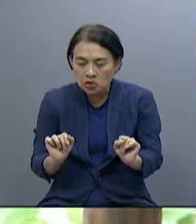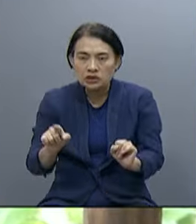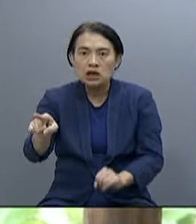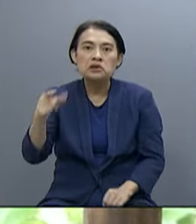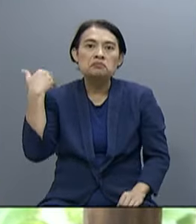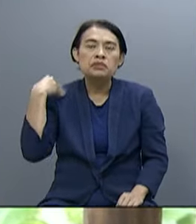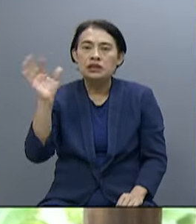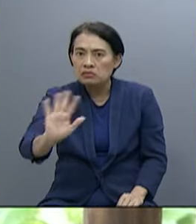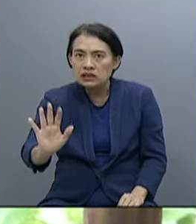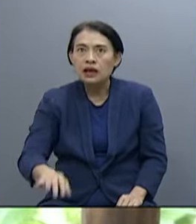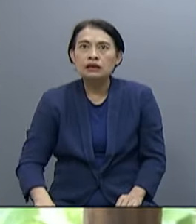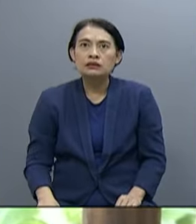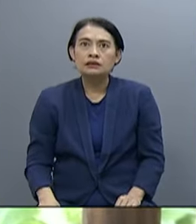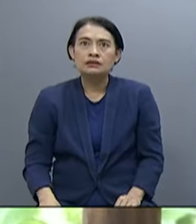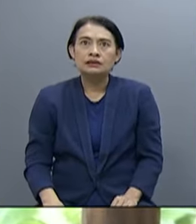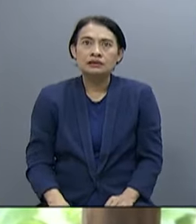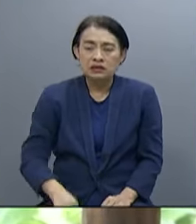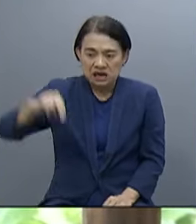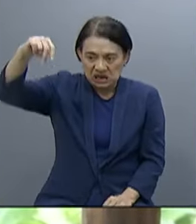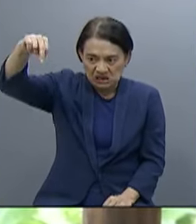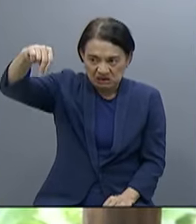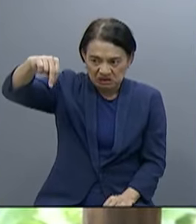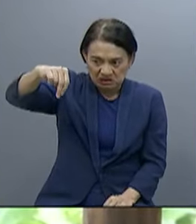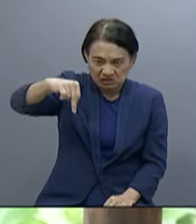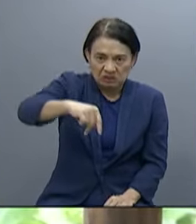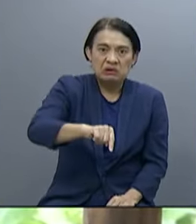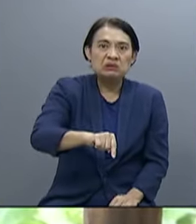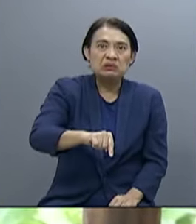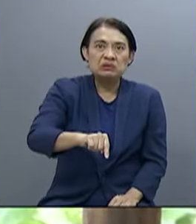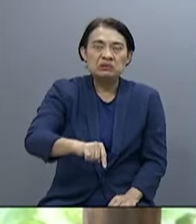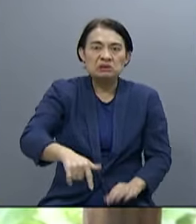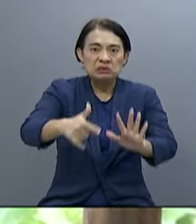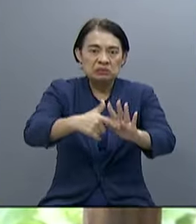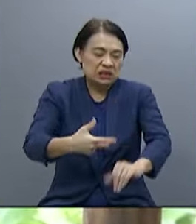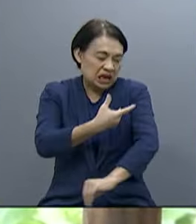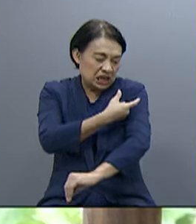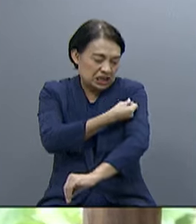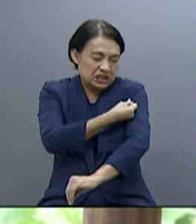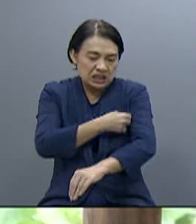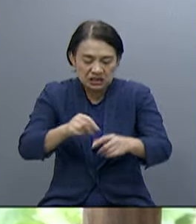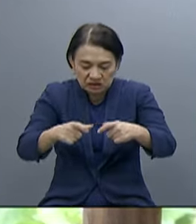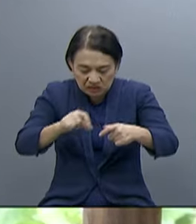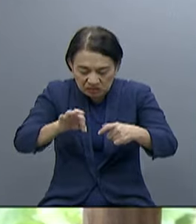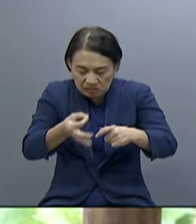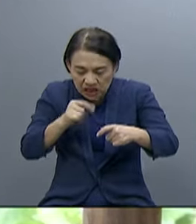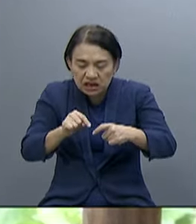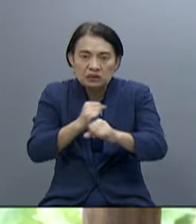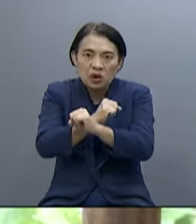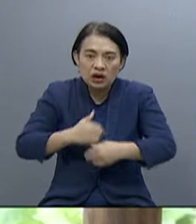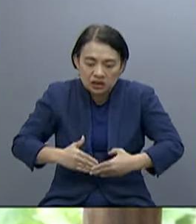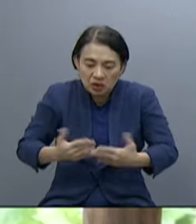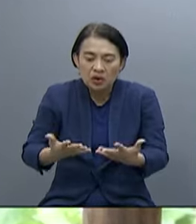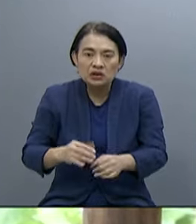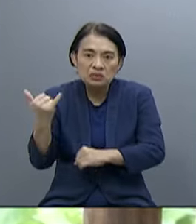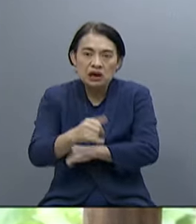คนยังแบบยังมีการที่ว่าเดินลงไปข้างล่างเพื่อไปฉีดยาคุมหรือเพื่อไปหาเพื่อไปอนามัยอยู่เลยอะไรแบบนี้ก็เลยคิดว่าถ้